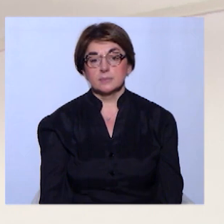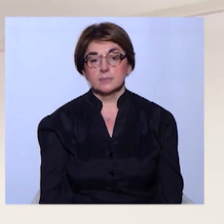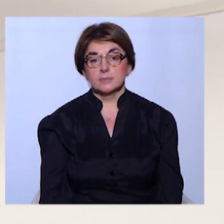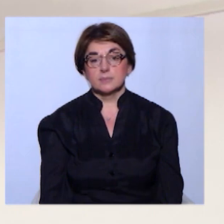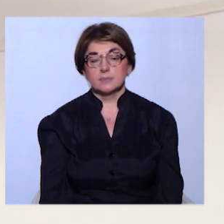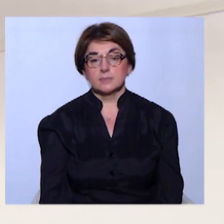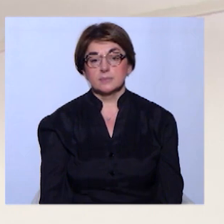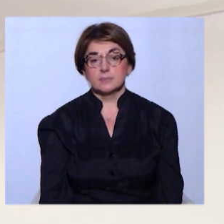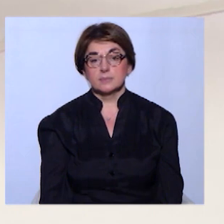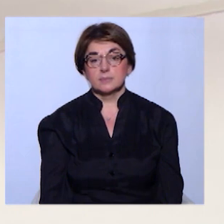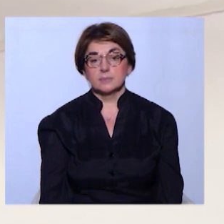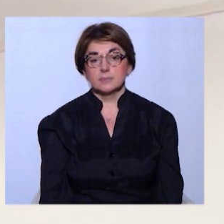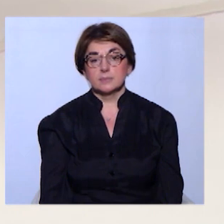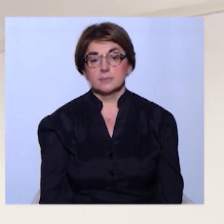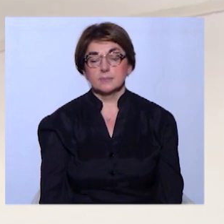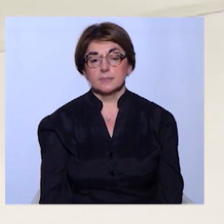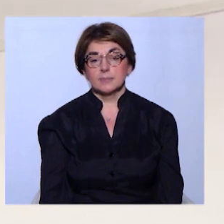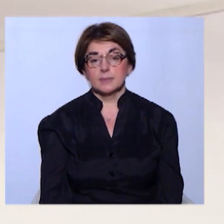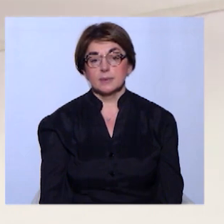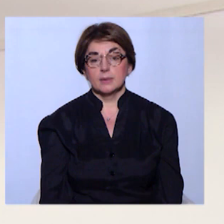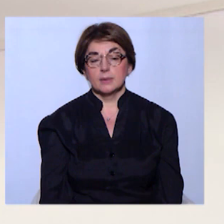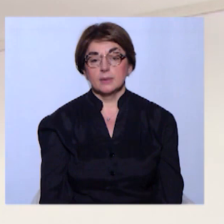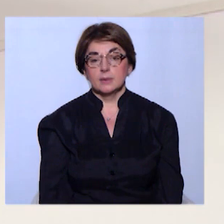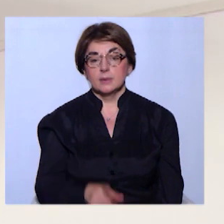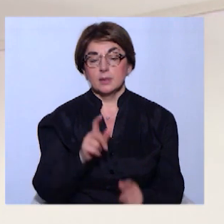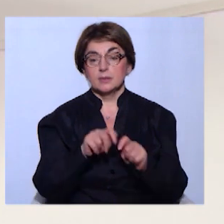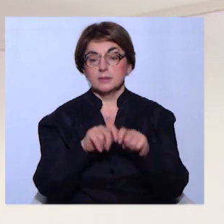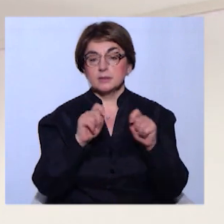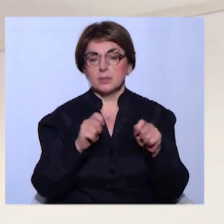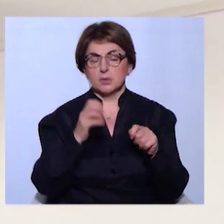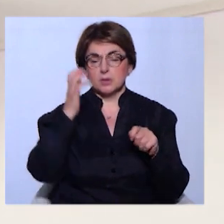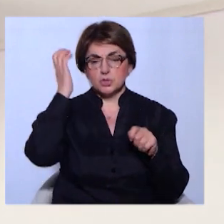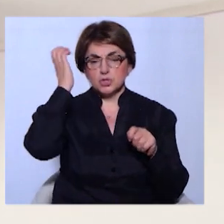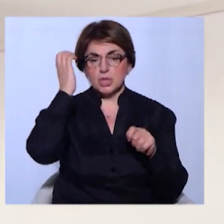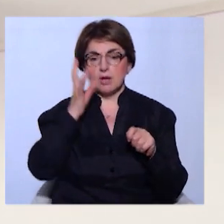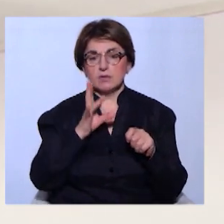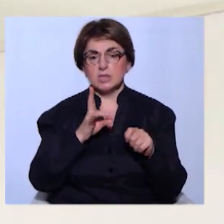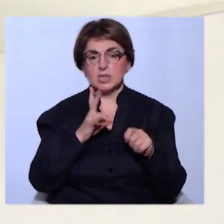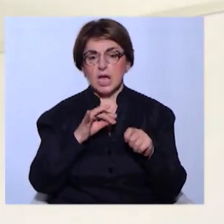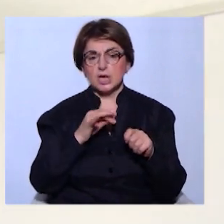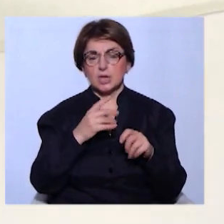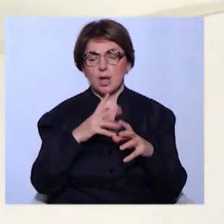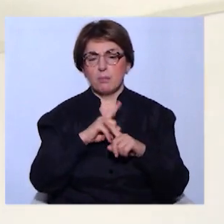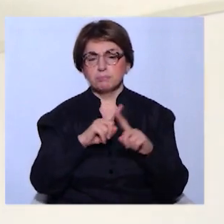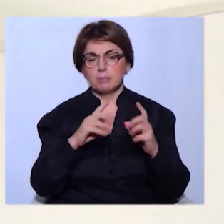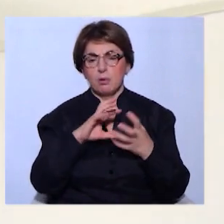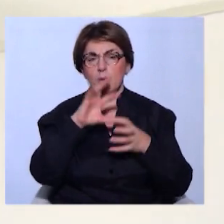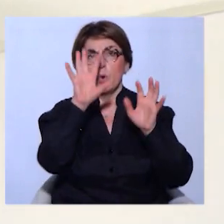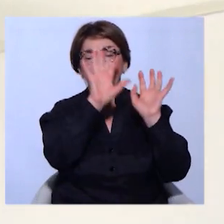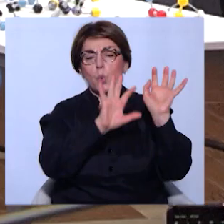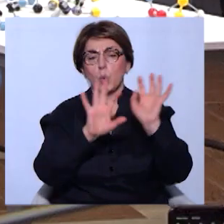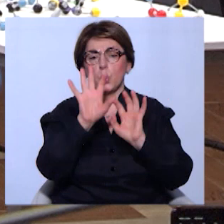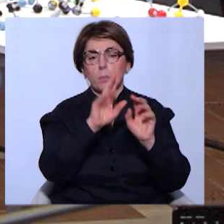წარმოიქმნება ნახშირის მასა, ესეთი ღრუბელისებრი. სანამ ეს წარმოიქმნება, მე მანამდე